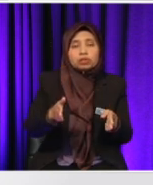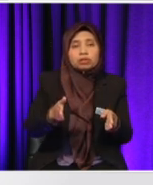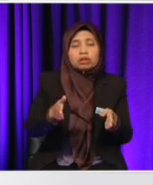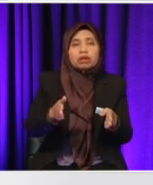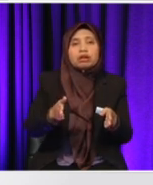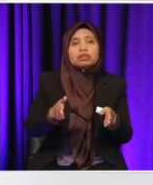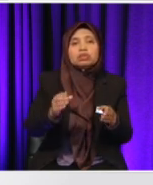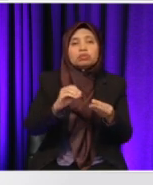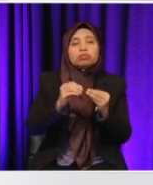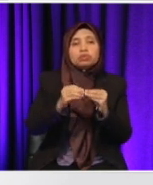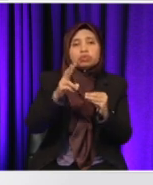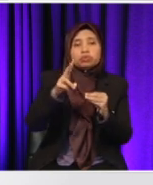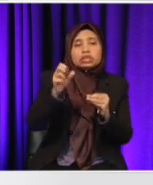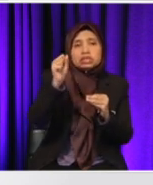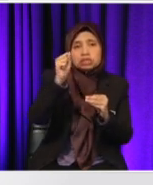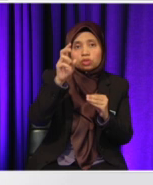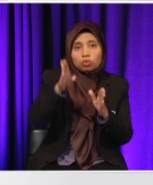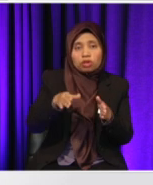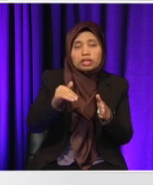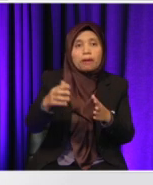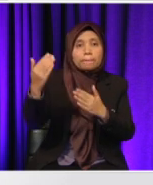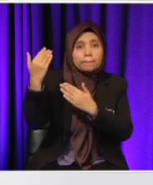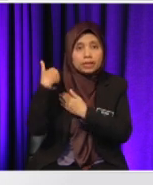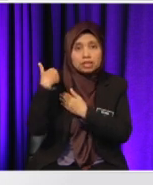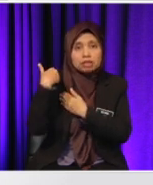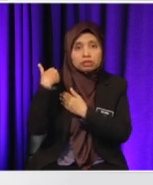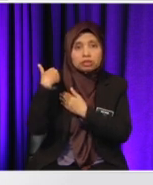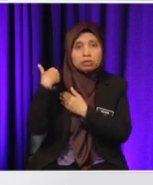itu adalah seorang yang bertanggung jawab